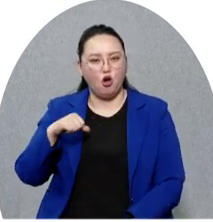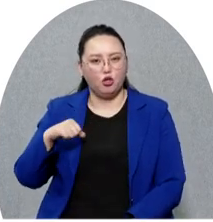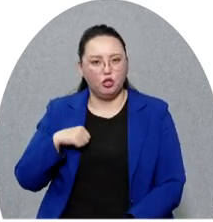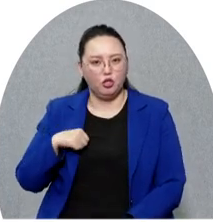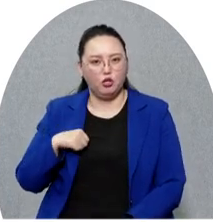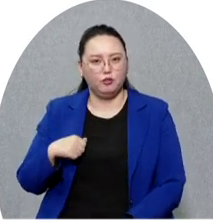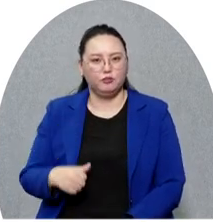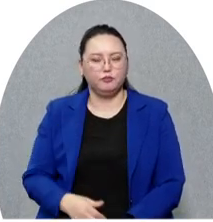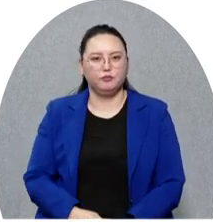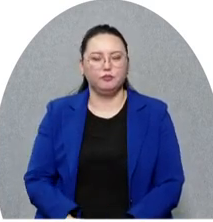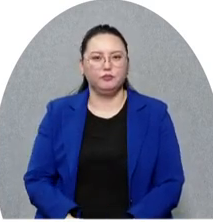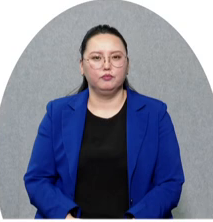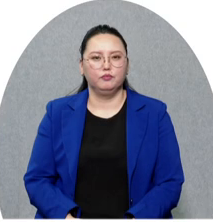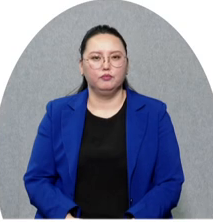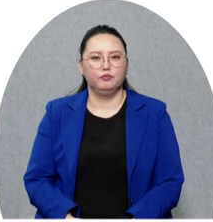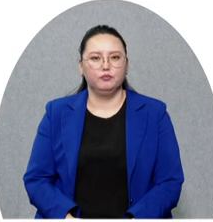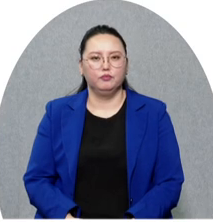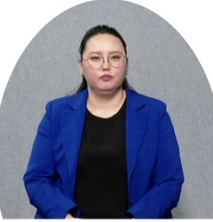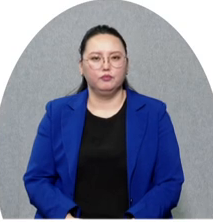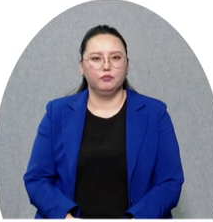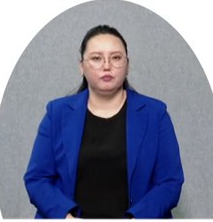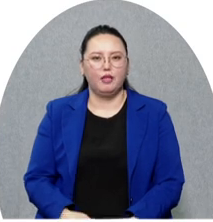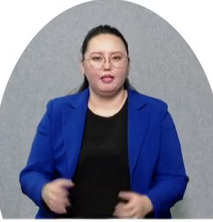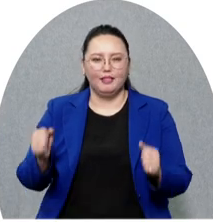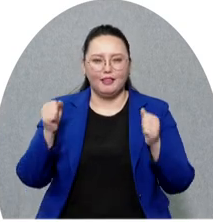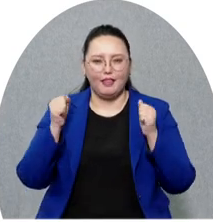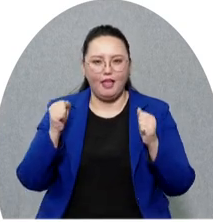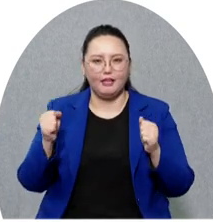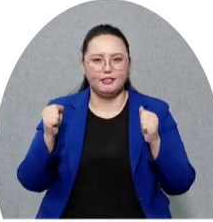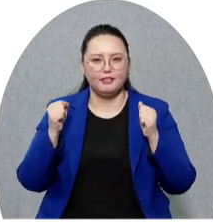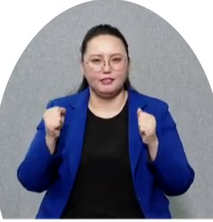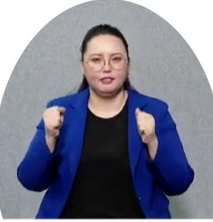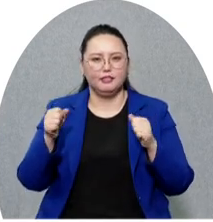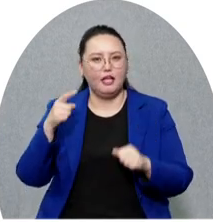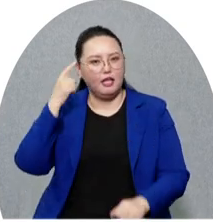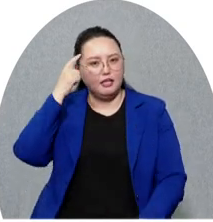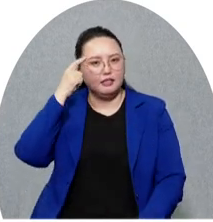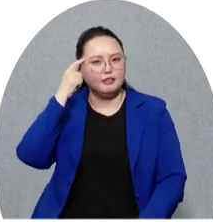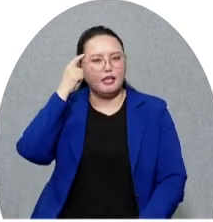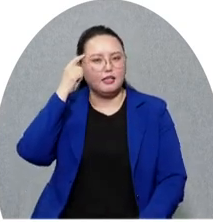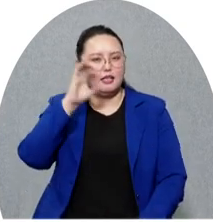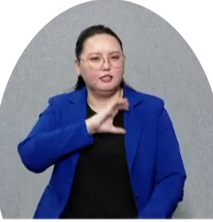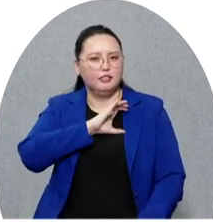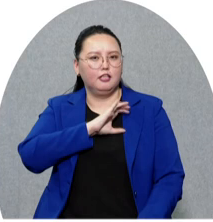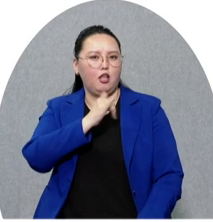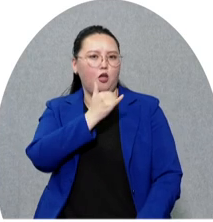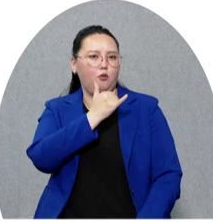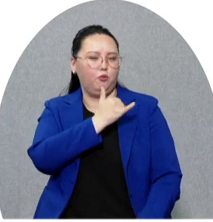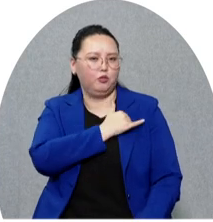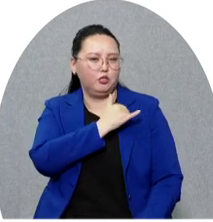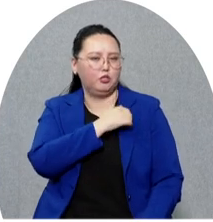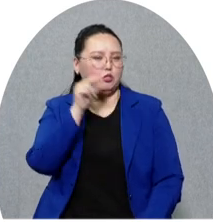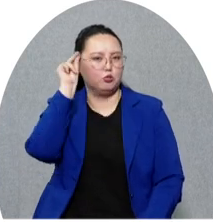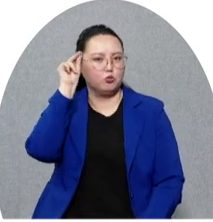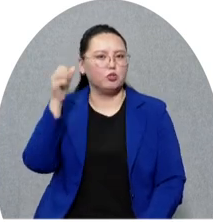Өбөрийг за шууд крилээр уншлаа. Өөрийгөө дайчлан санаа сэтгэлээ өдөрдөн